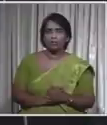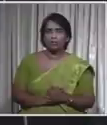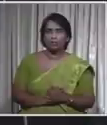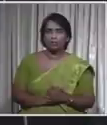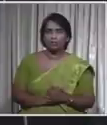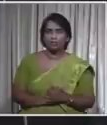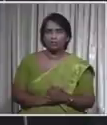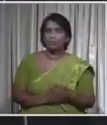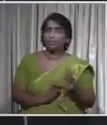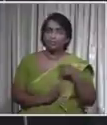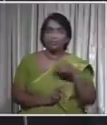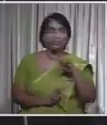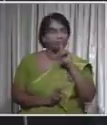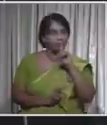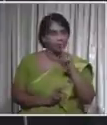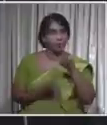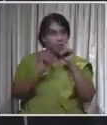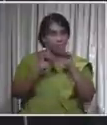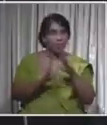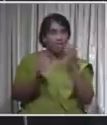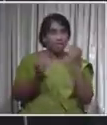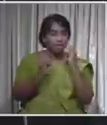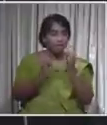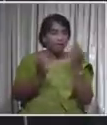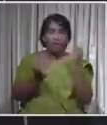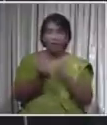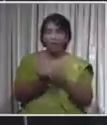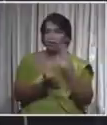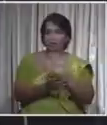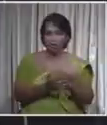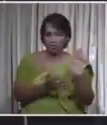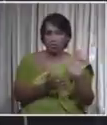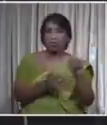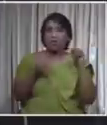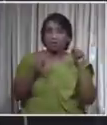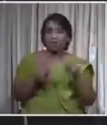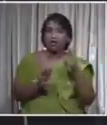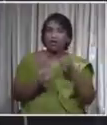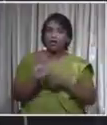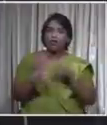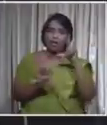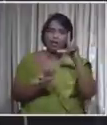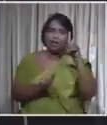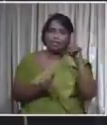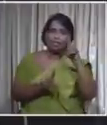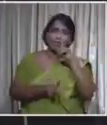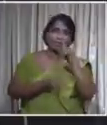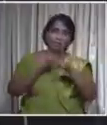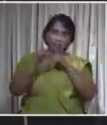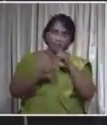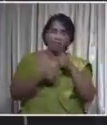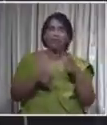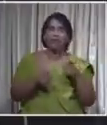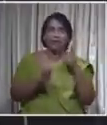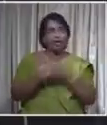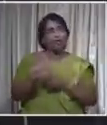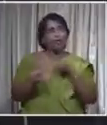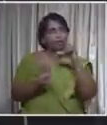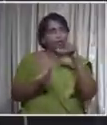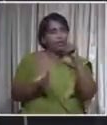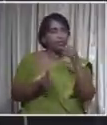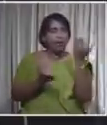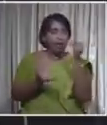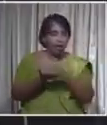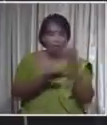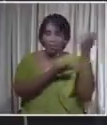ඒක නිසා මම කියන්නේ මේ වැරද්ද ආයි කරන්න එපා දැන් අවුරුදු 71ක් ගැන කතා කරනවා අවුරුදු 71 ආපහු වද්දලා